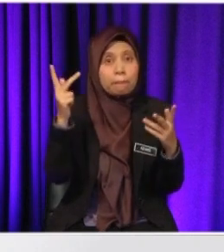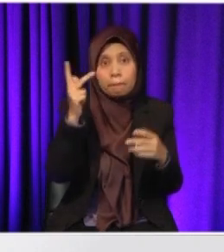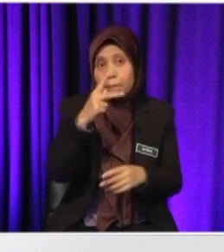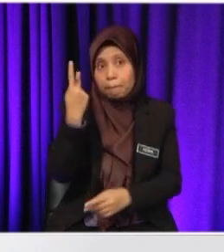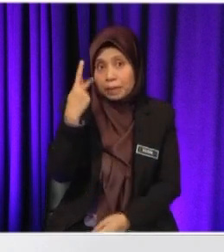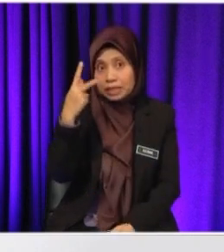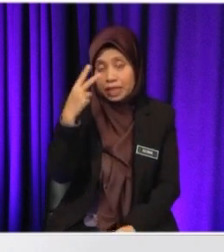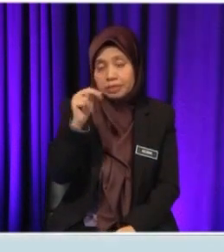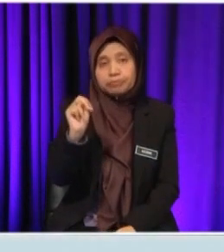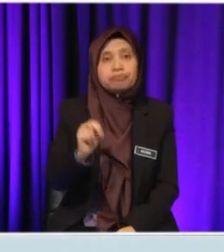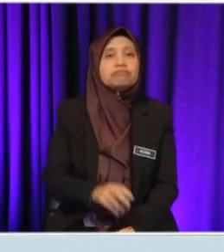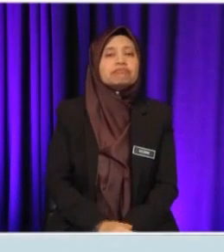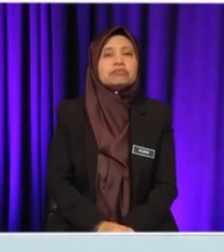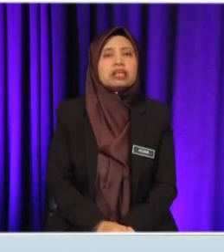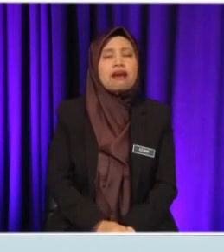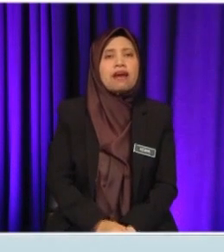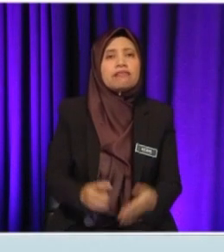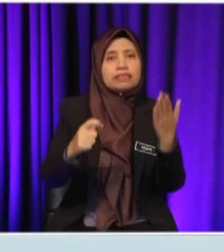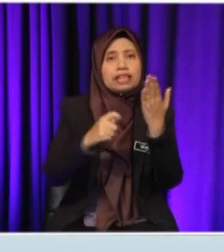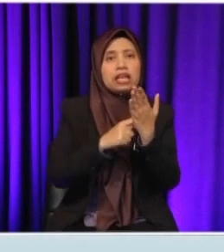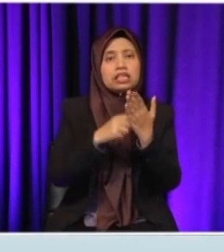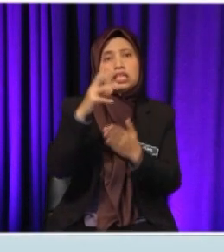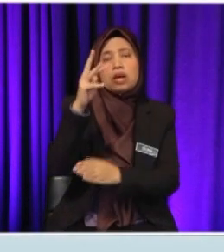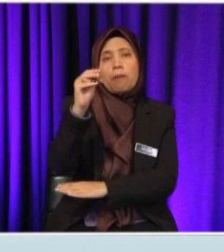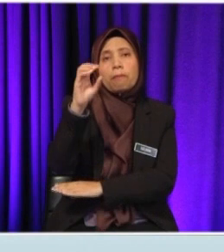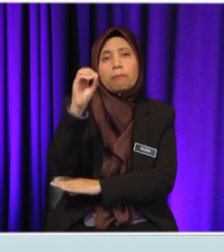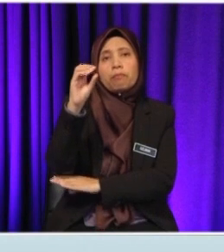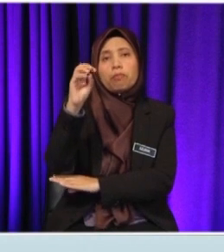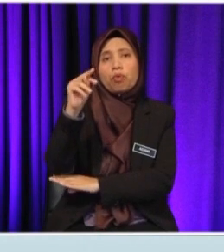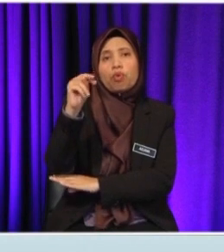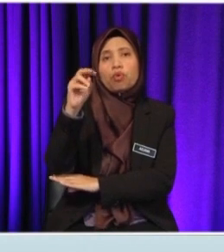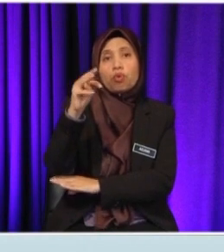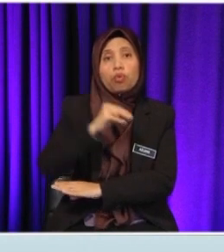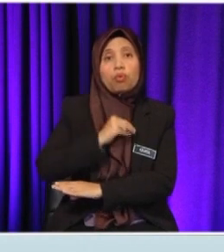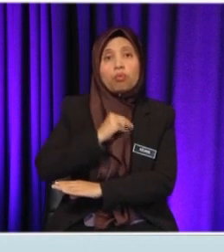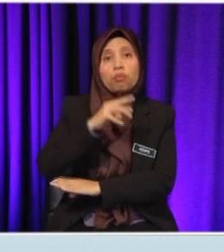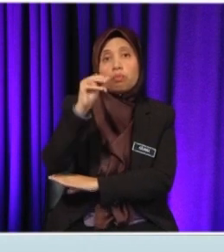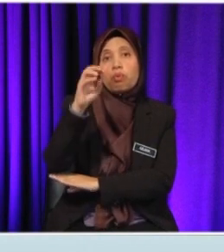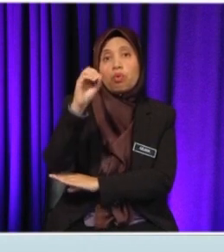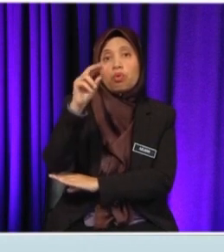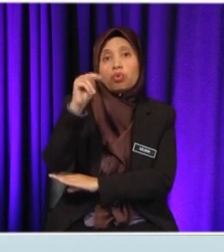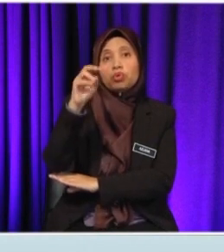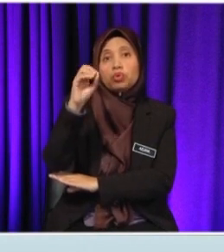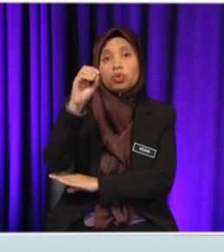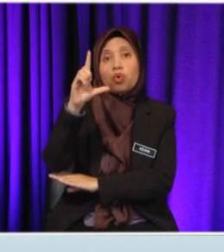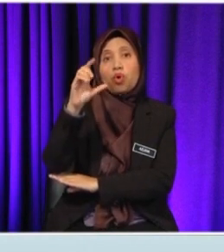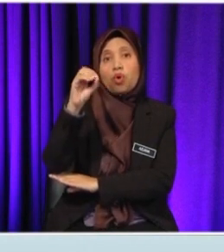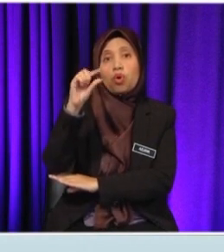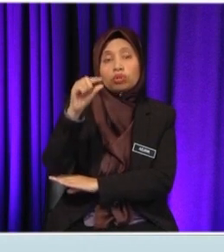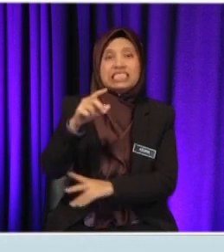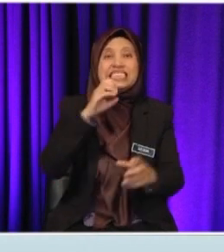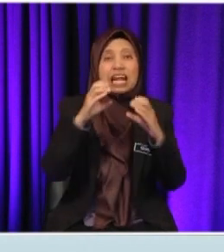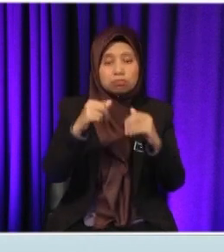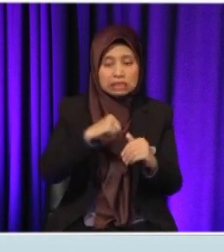semak jawapan. Okey, betul. Teknik monolog bermaksud pengucapan watak secara bersendirian. Maksudnya berkata-kata